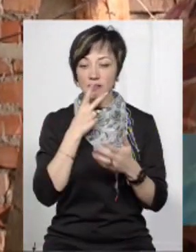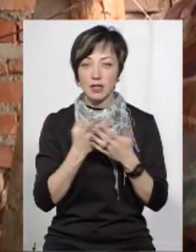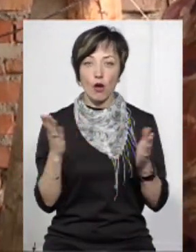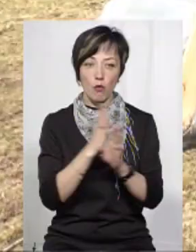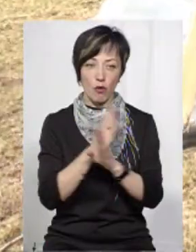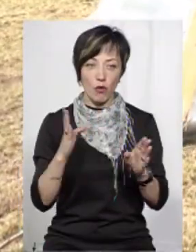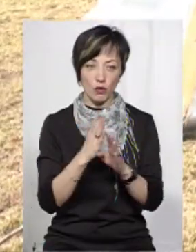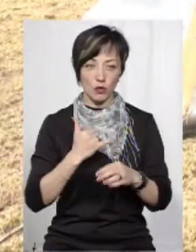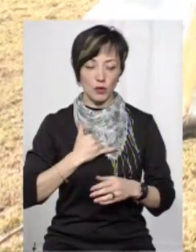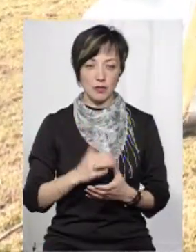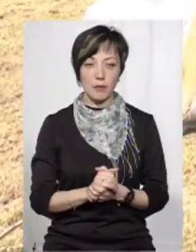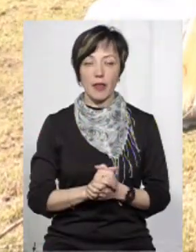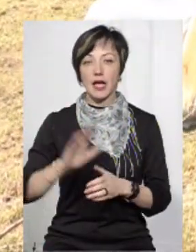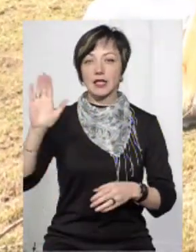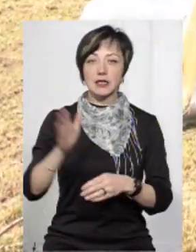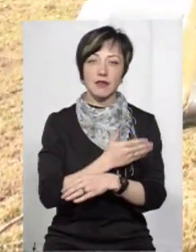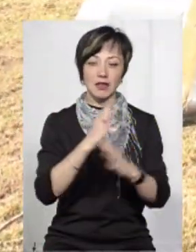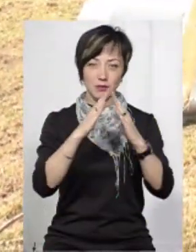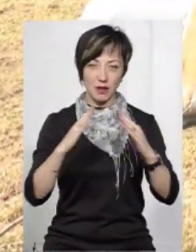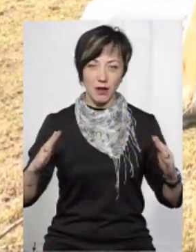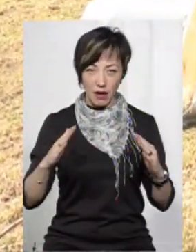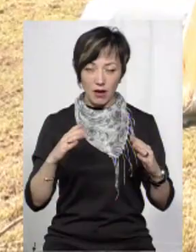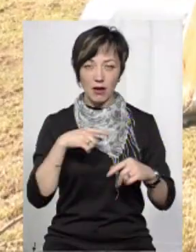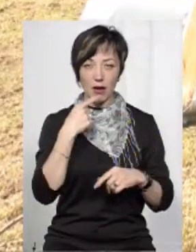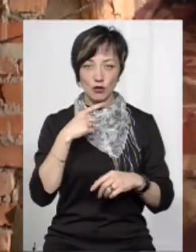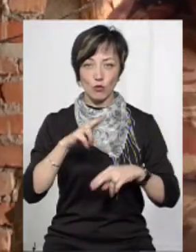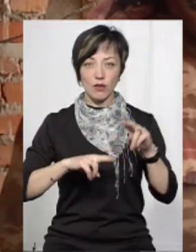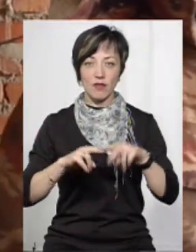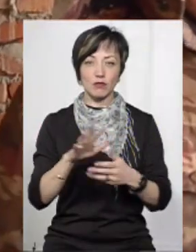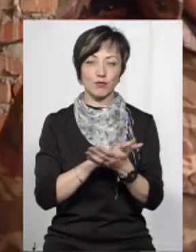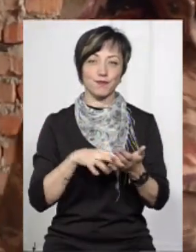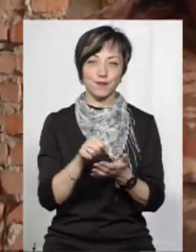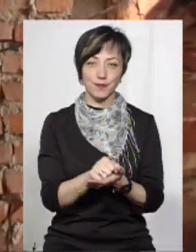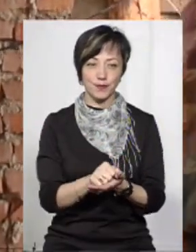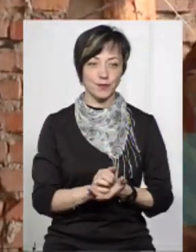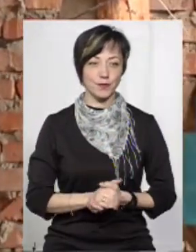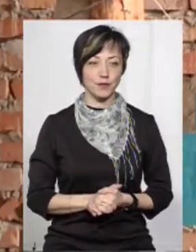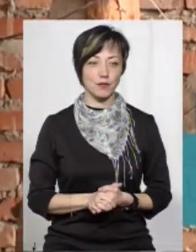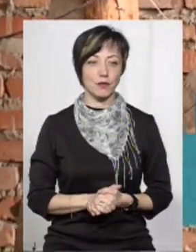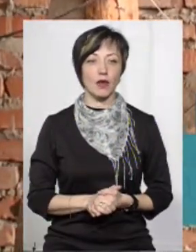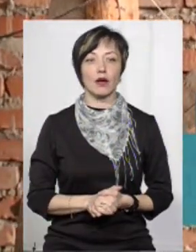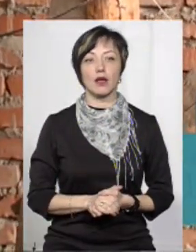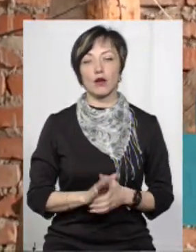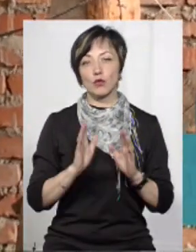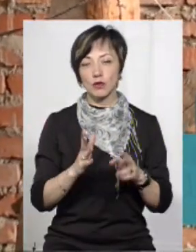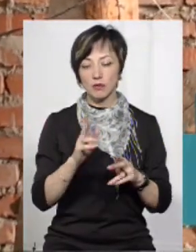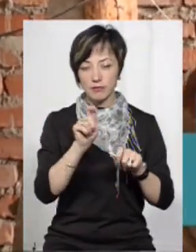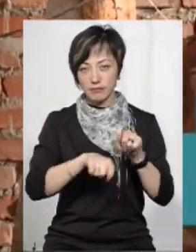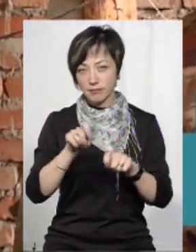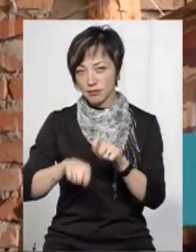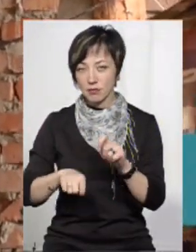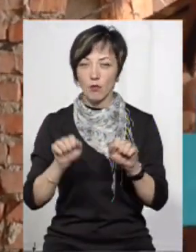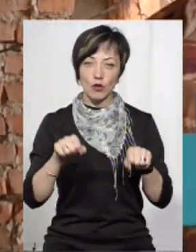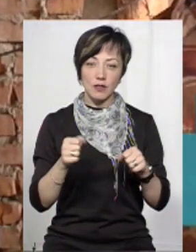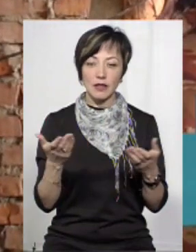погода знаходиться в нас. Зірвана вітром металочерепиця, каже будівельник Сергій, погнута та пошкоджена. Її частково будемо переглядати, і